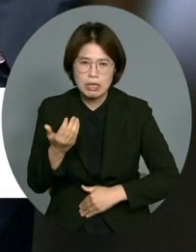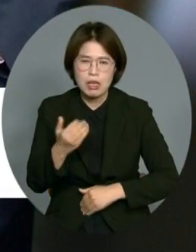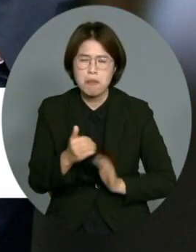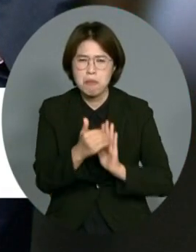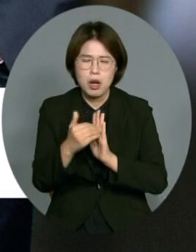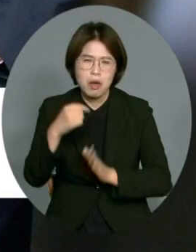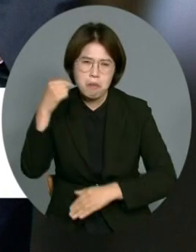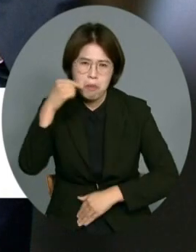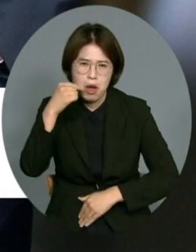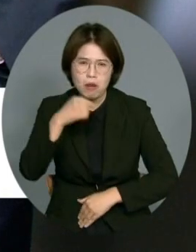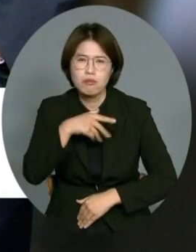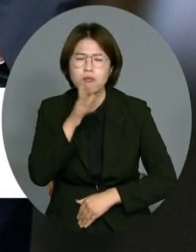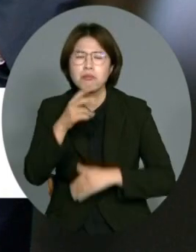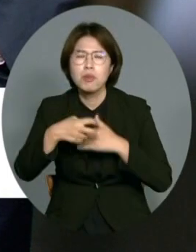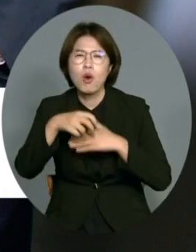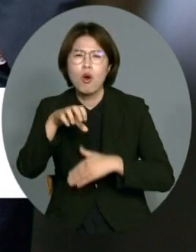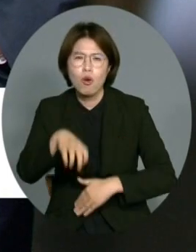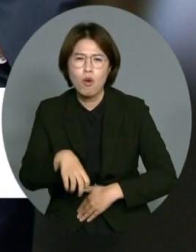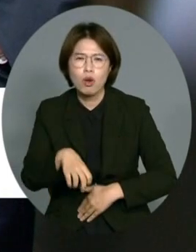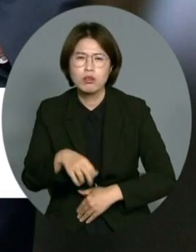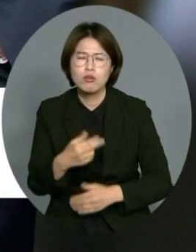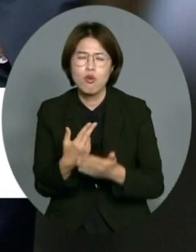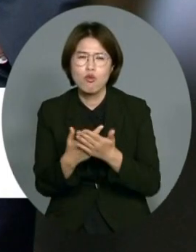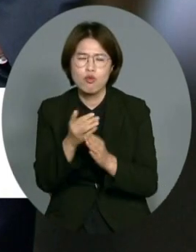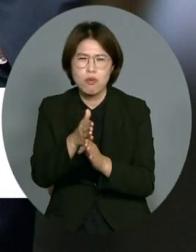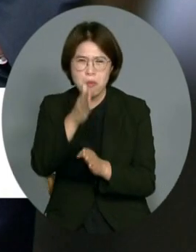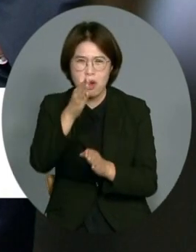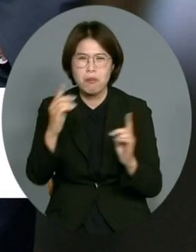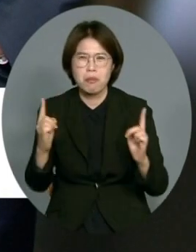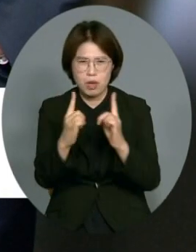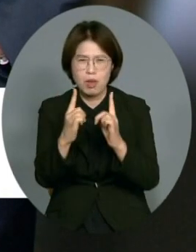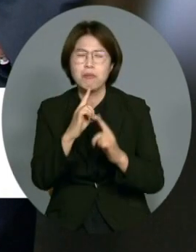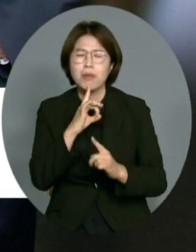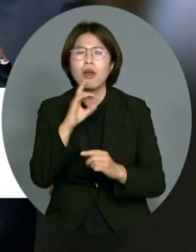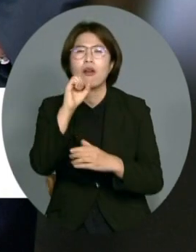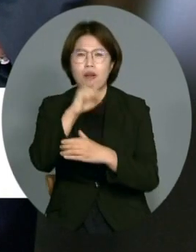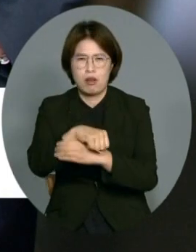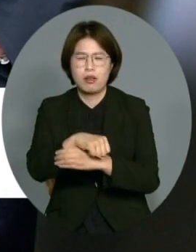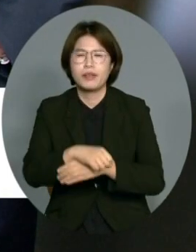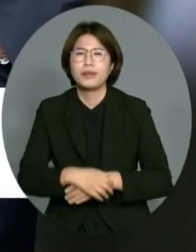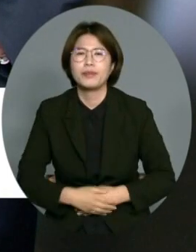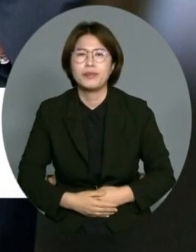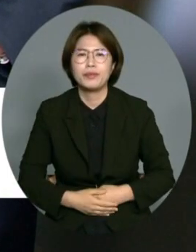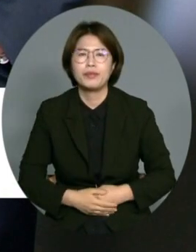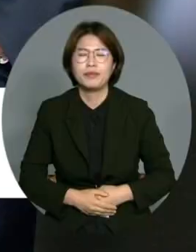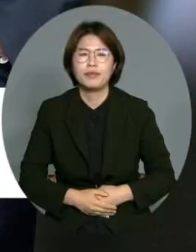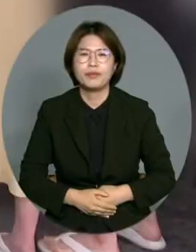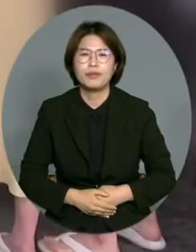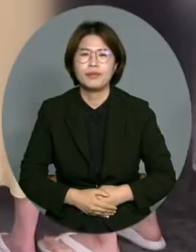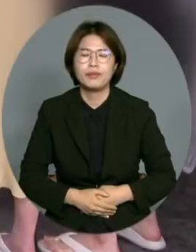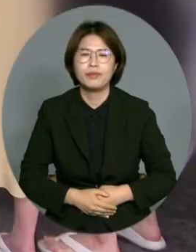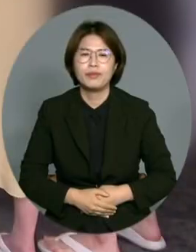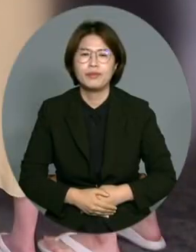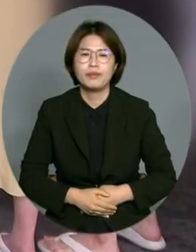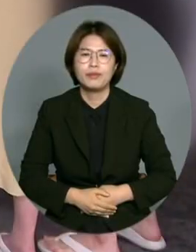했고, 요양병원에선 비대면 면회만 허용하기로 했습니다. 김건혁 기자가 보도합니다.